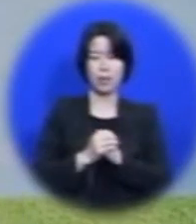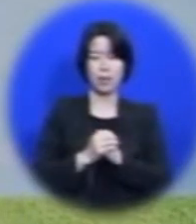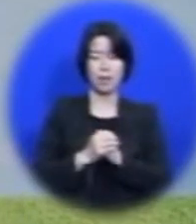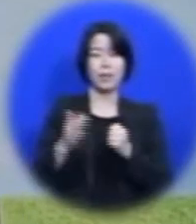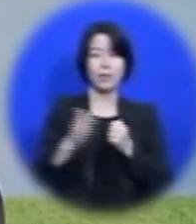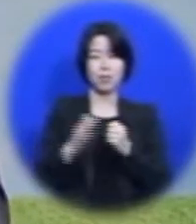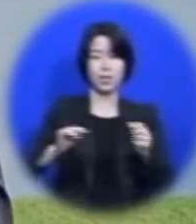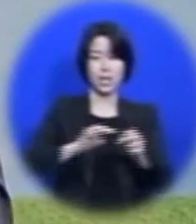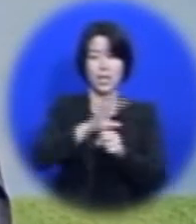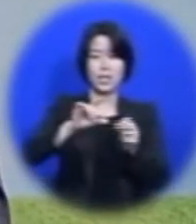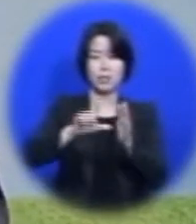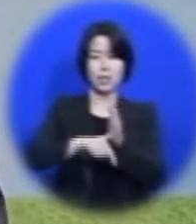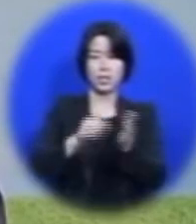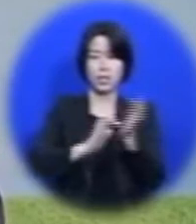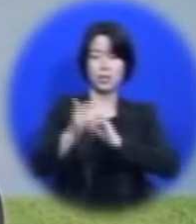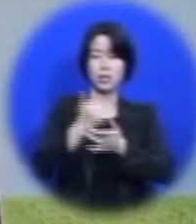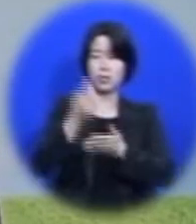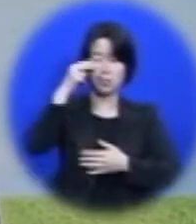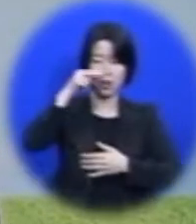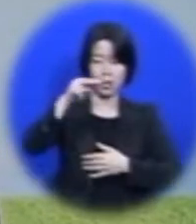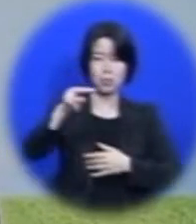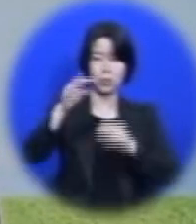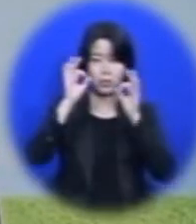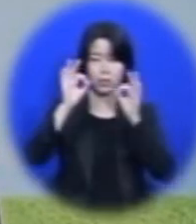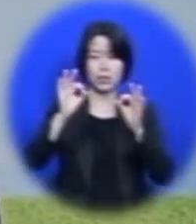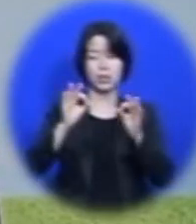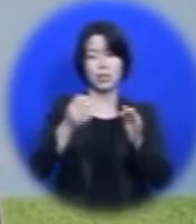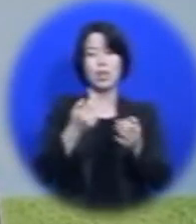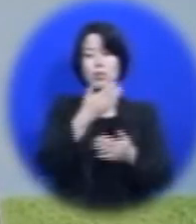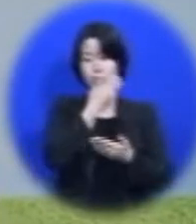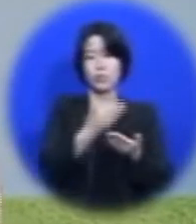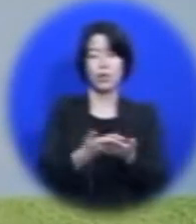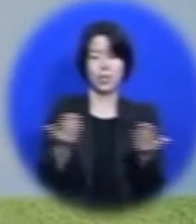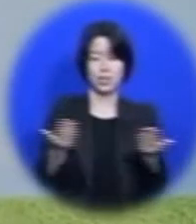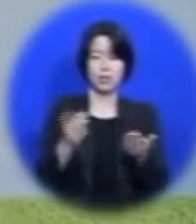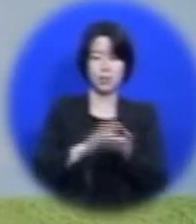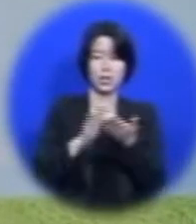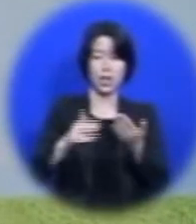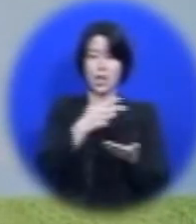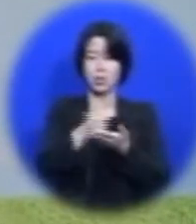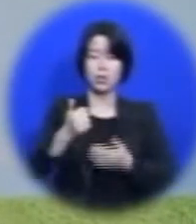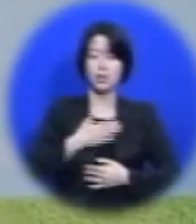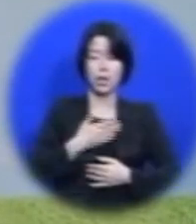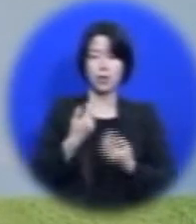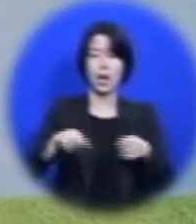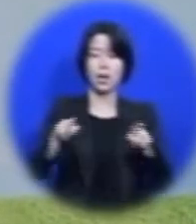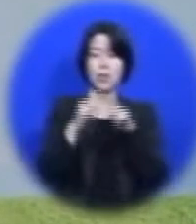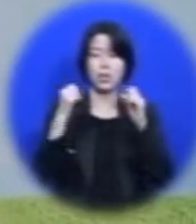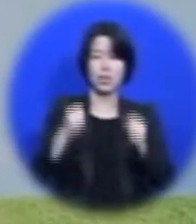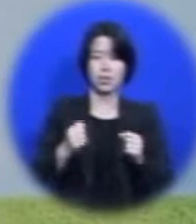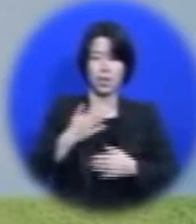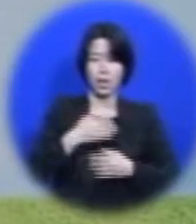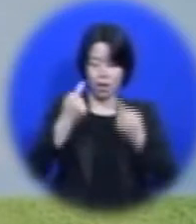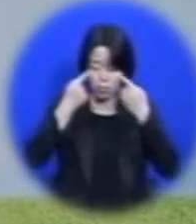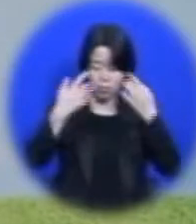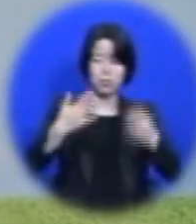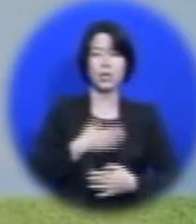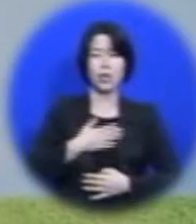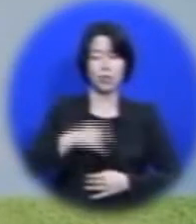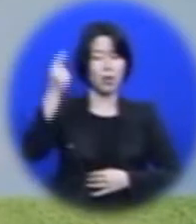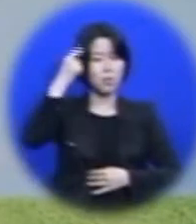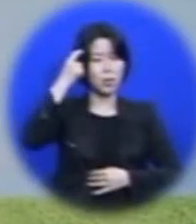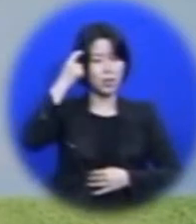그래서 24시간 예수님 바라보는 게 그렇게 중요한 것입니다. 주님이 나와 함께 계시는 것을 내가 분명히 아는 거, 머리로